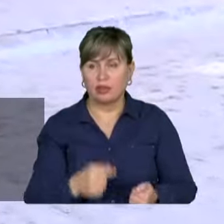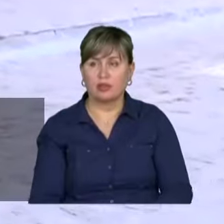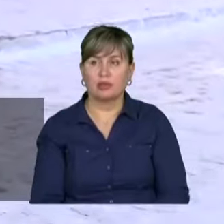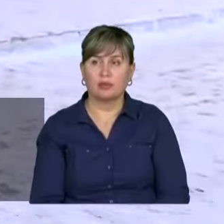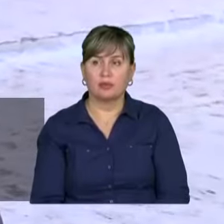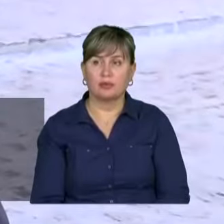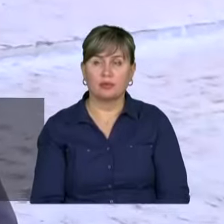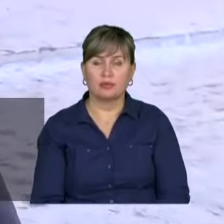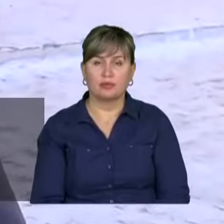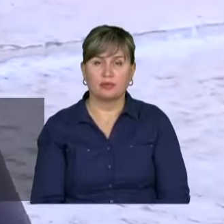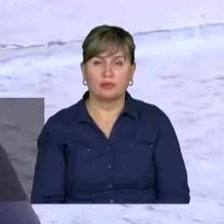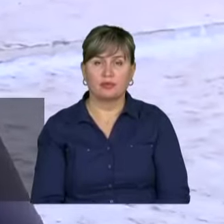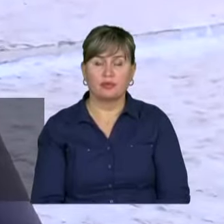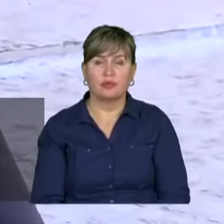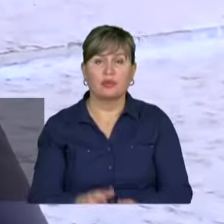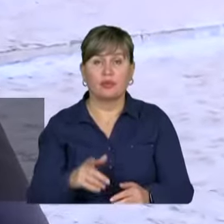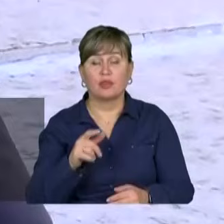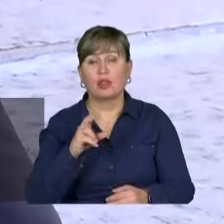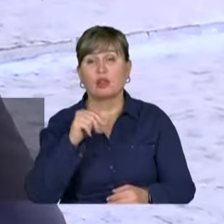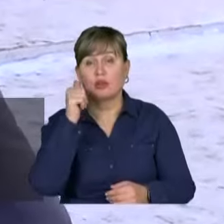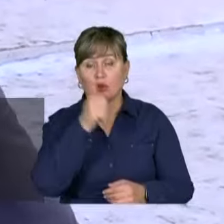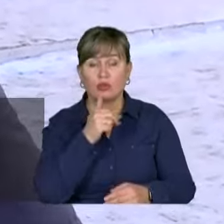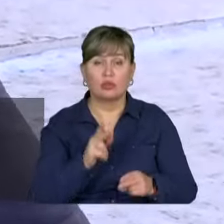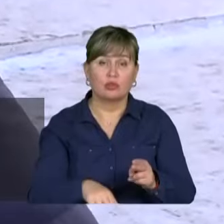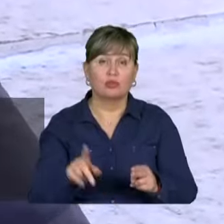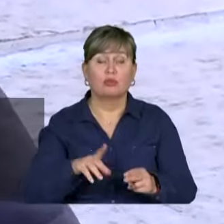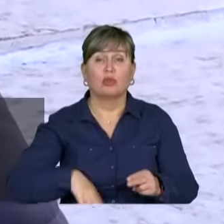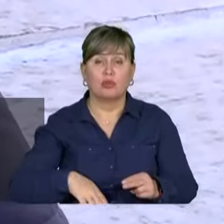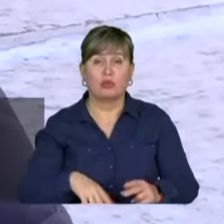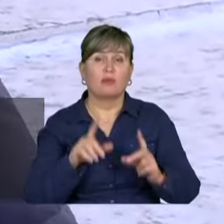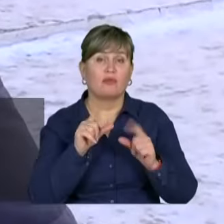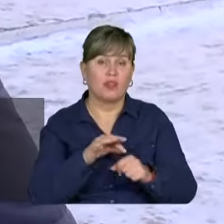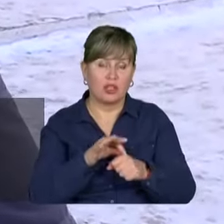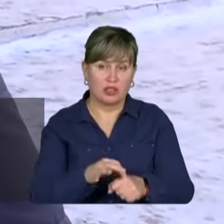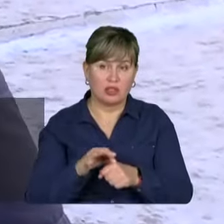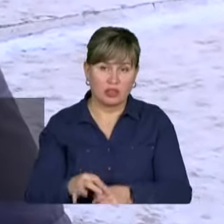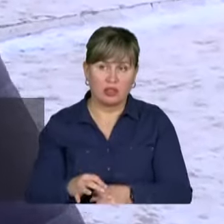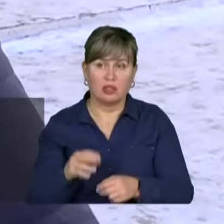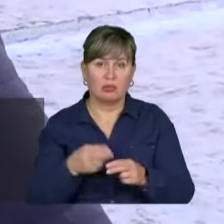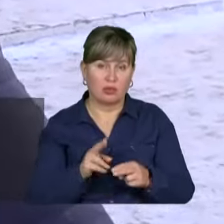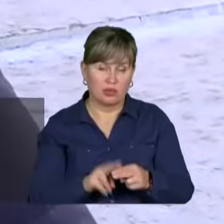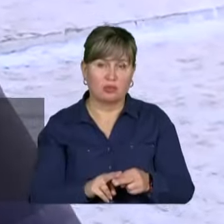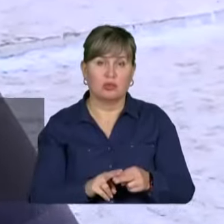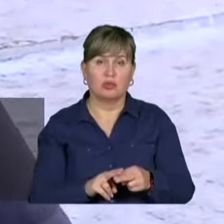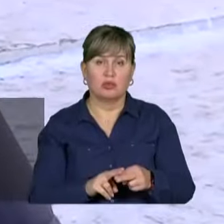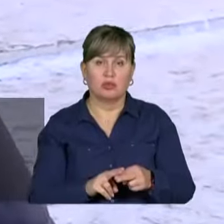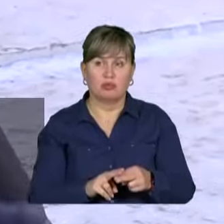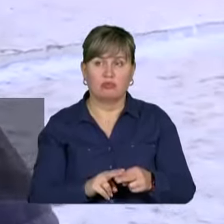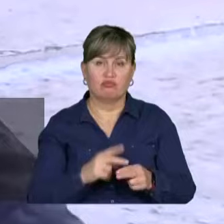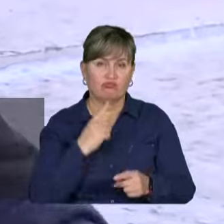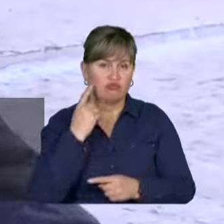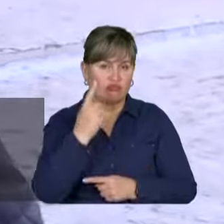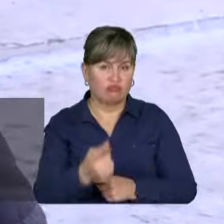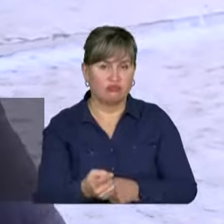бы вот, ну, как бы год закончился, чтобы потом возили, потому что добираться далеко,